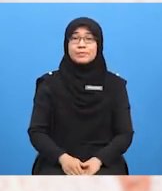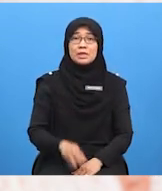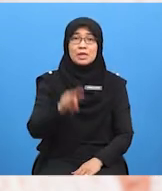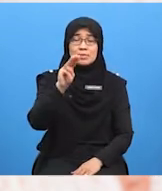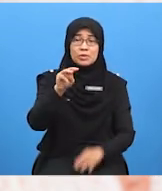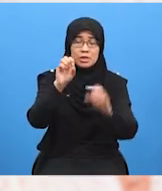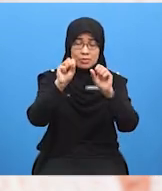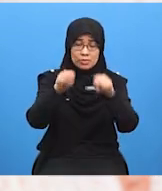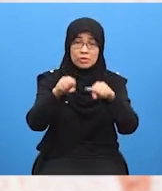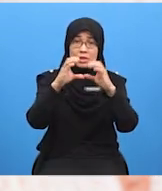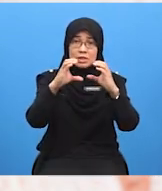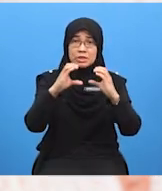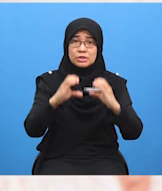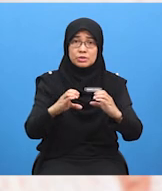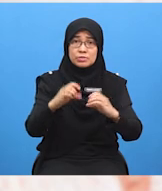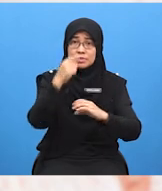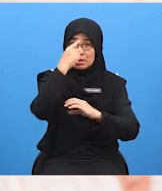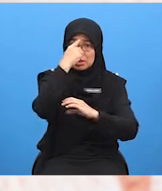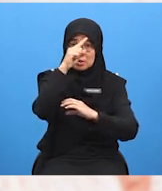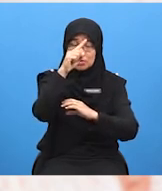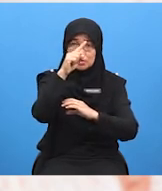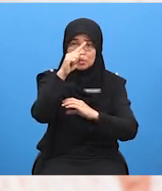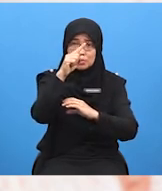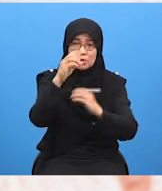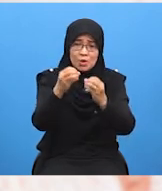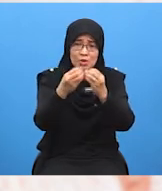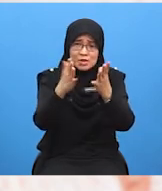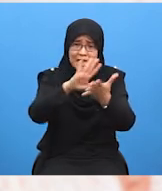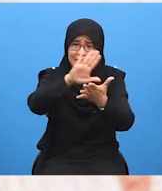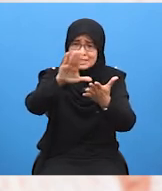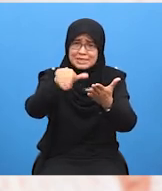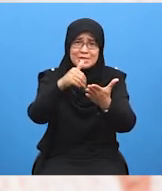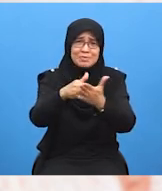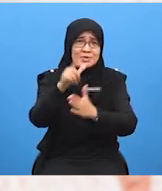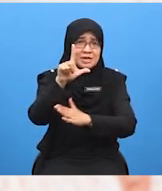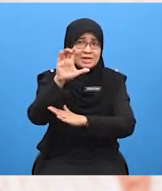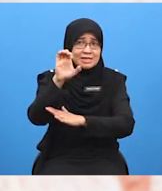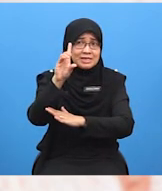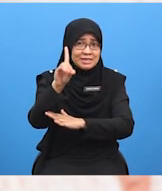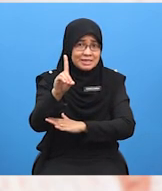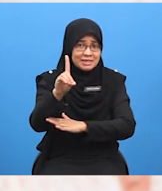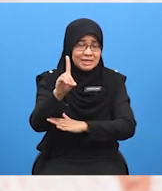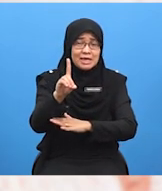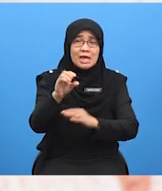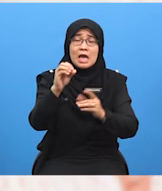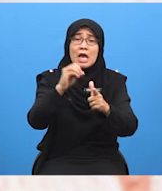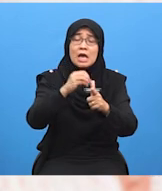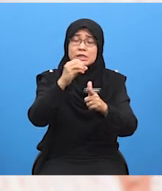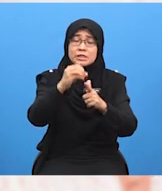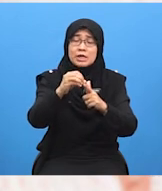Murid boleh mencuba untuk menyalakan kesemua LED, membuatkan LED berkelip